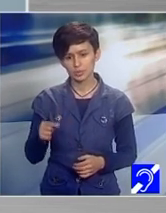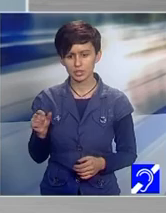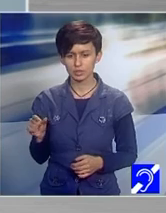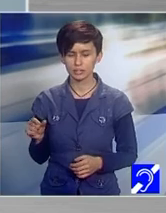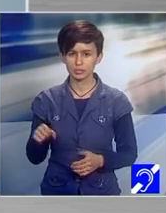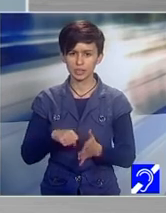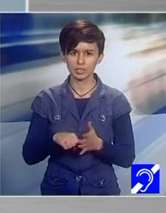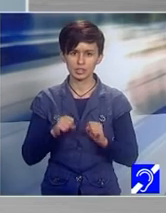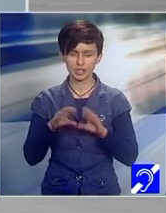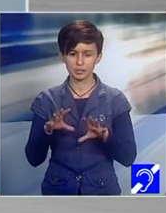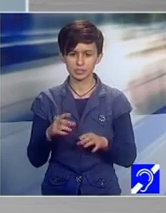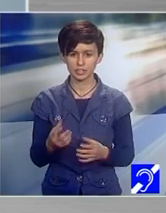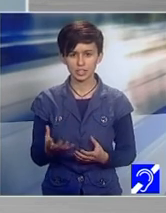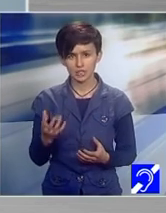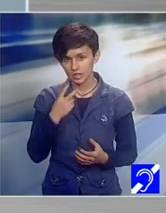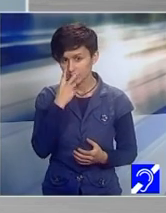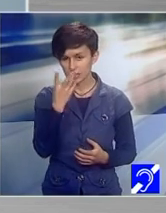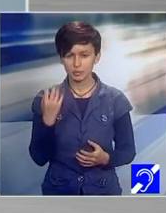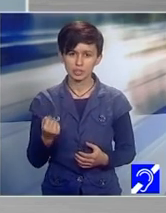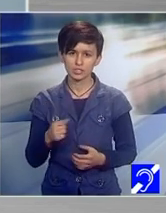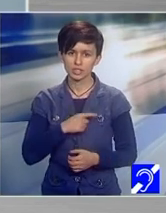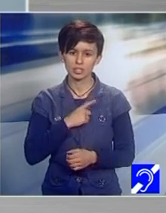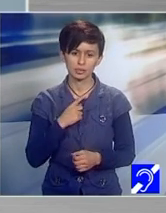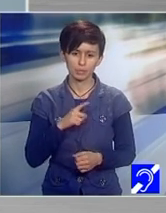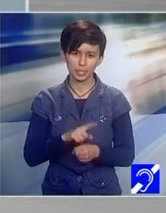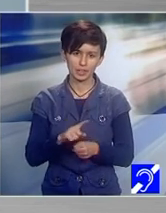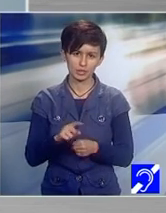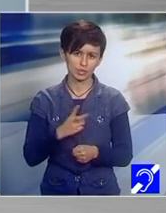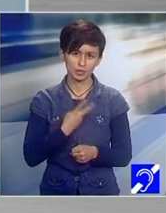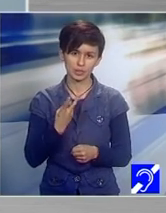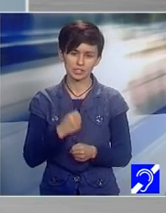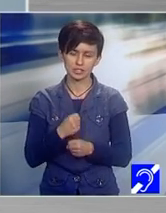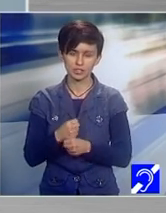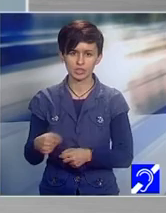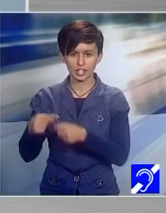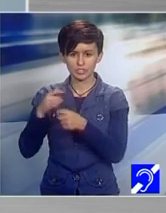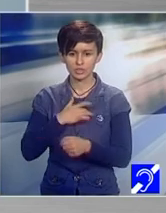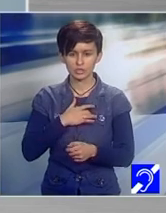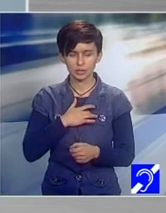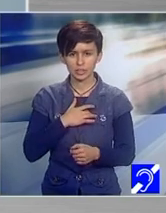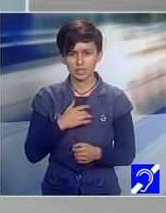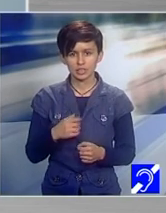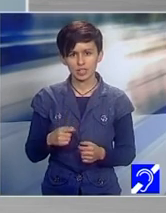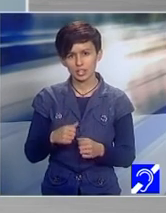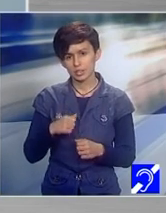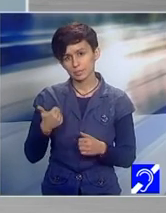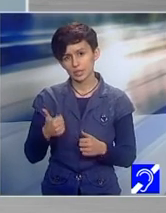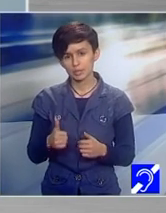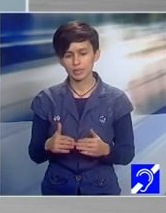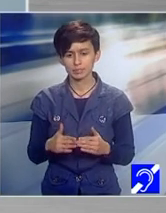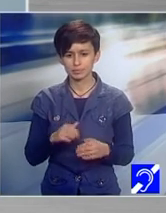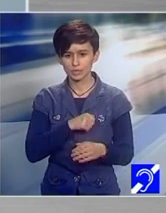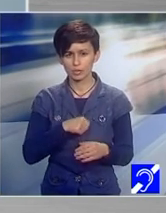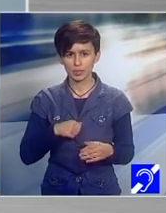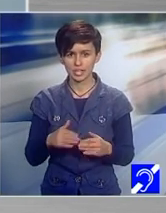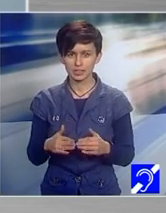și să vedem ce lucruri mărețe s-au mai făcut la Institutul Inimii după un sfert de viac de la prima operație pe cor deschis. Acest moment